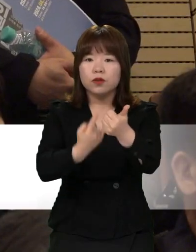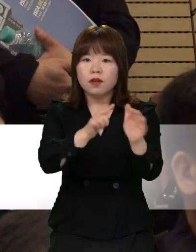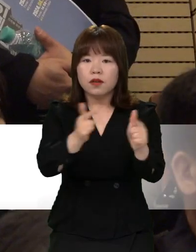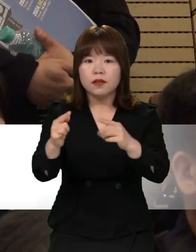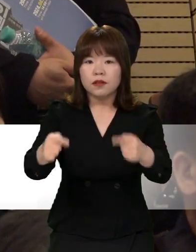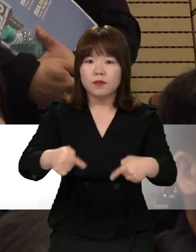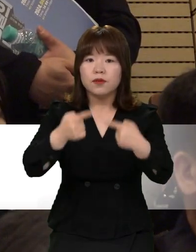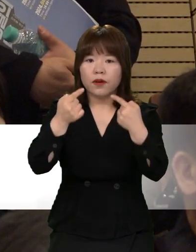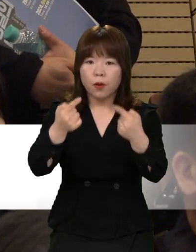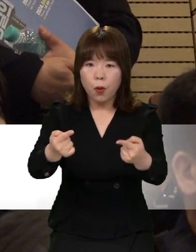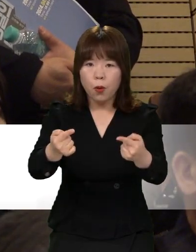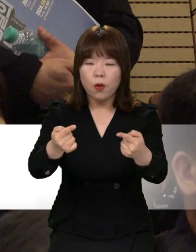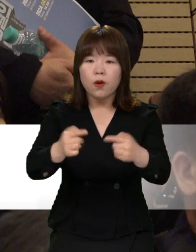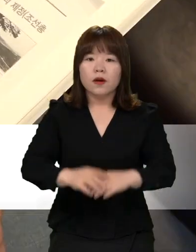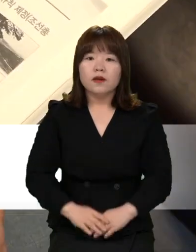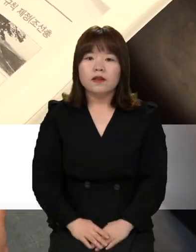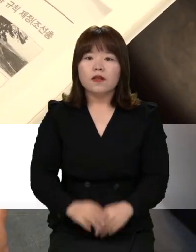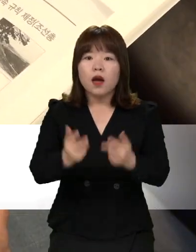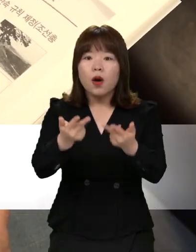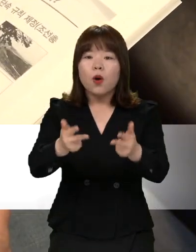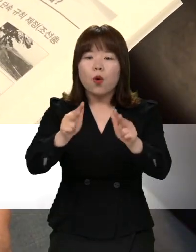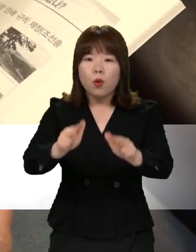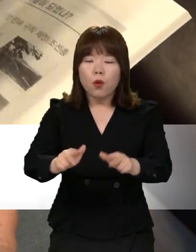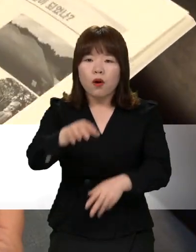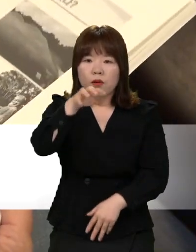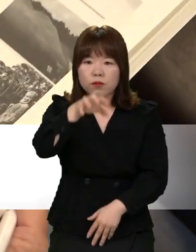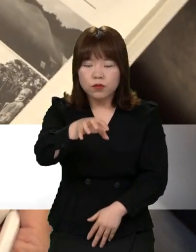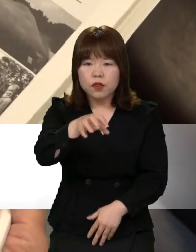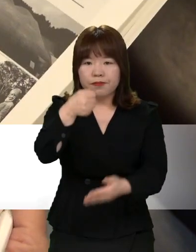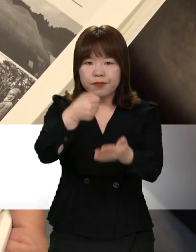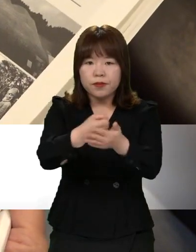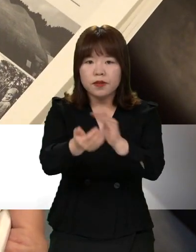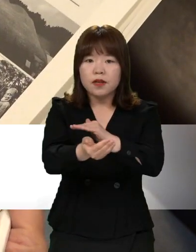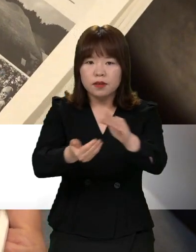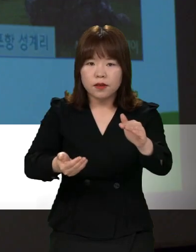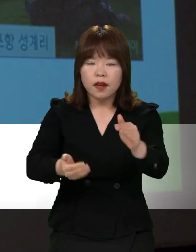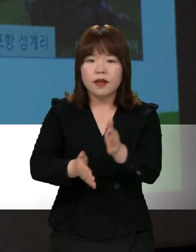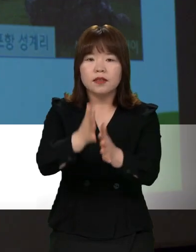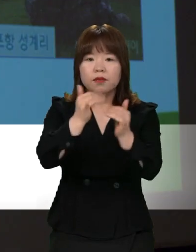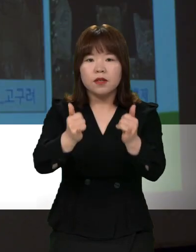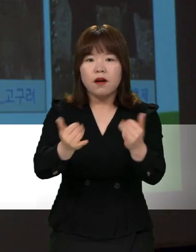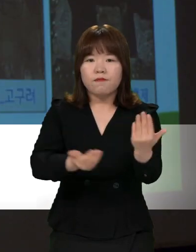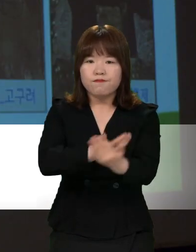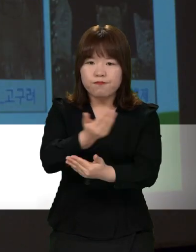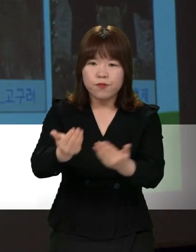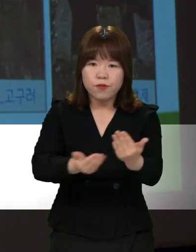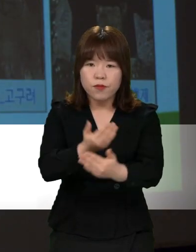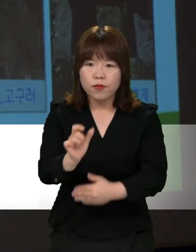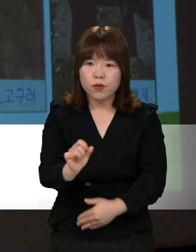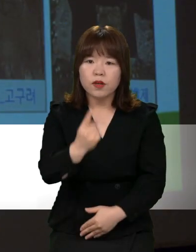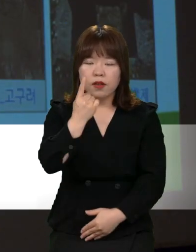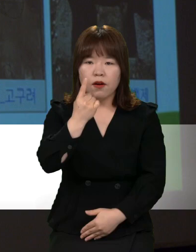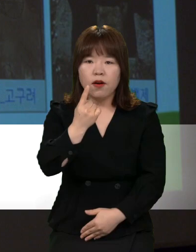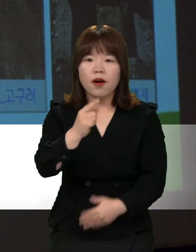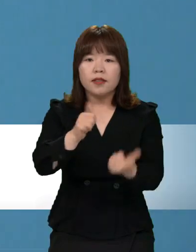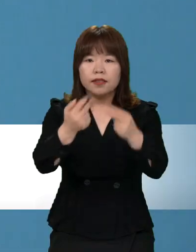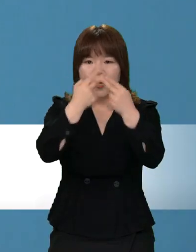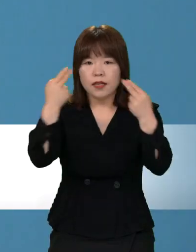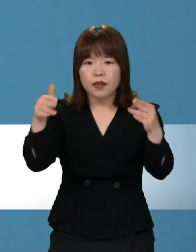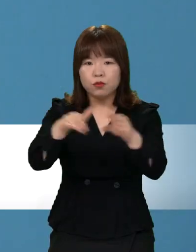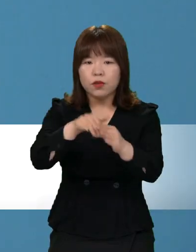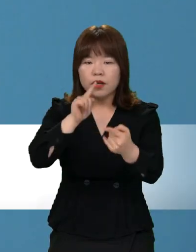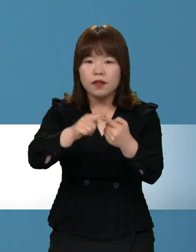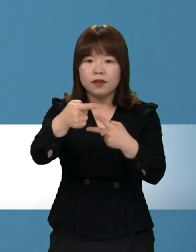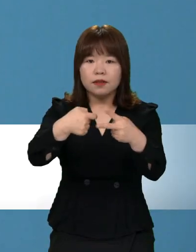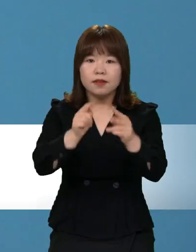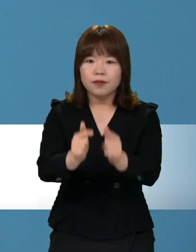등이 참석한 이번 심포지엄은 추모공원 부지 선정 전 시민과의 충분한 소통을 통해 장래 문화에